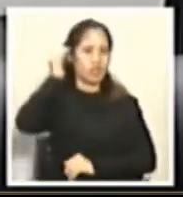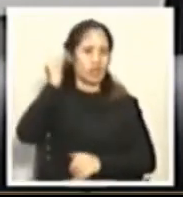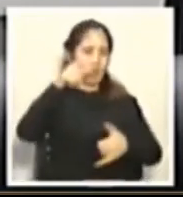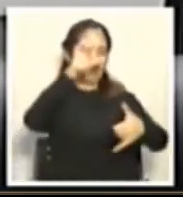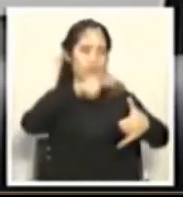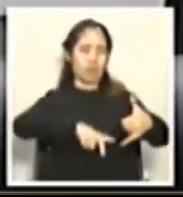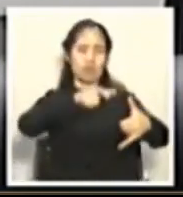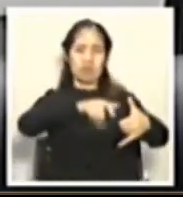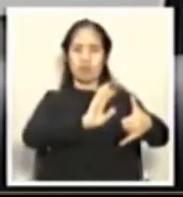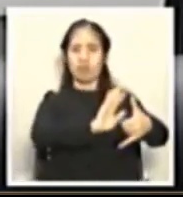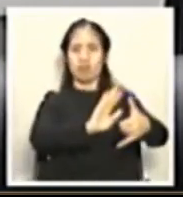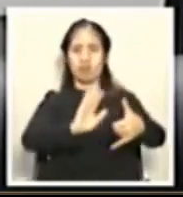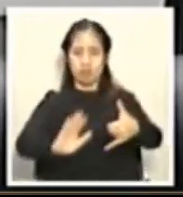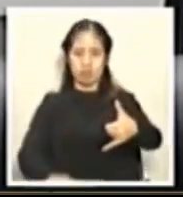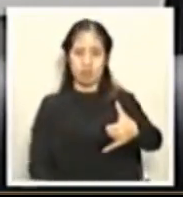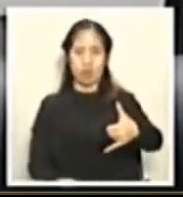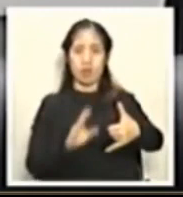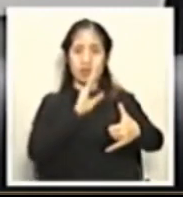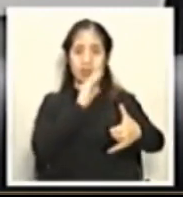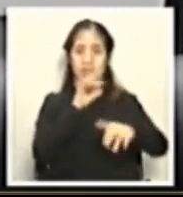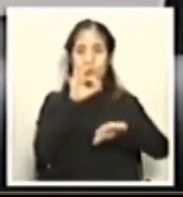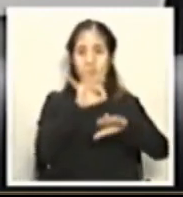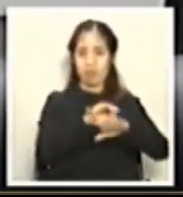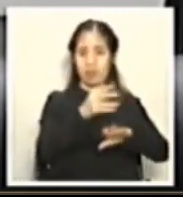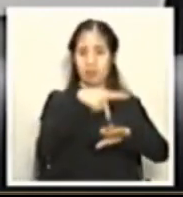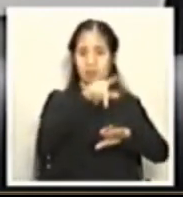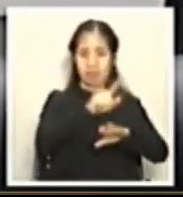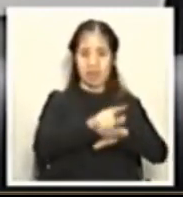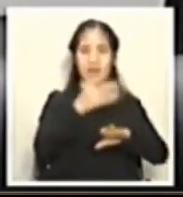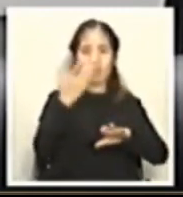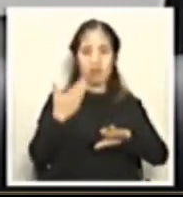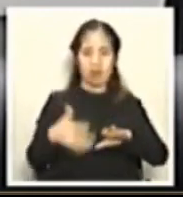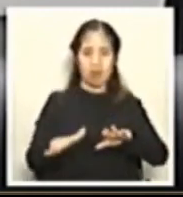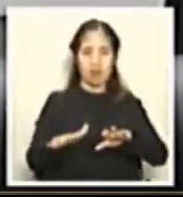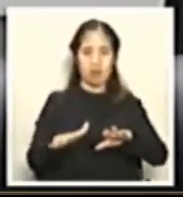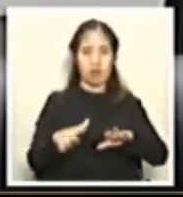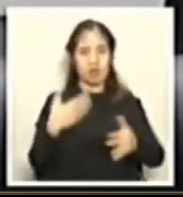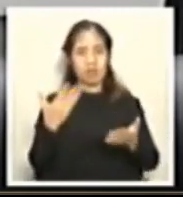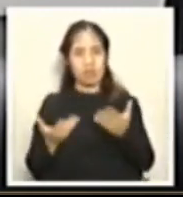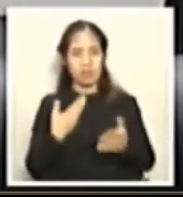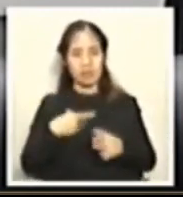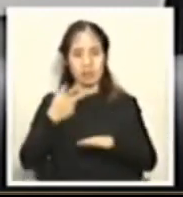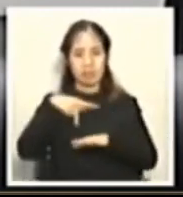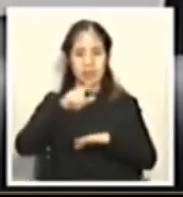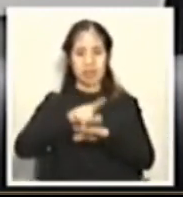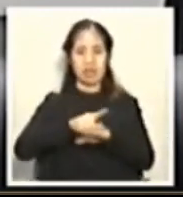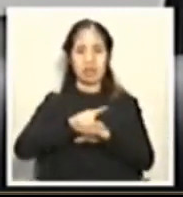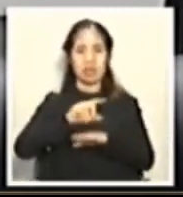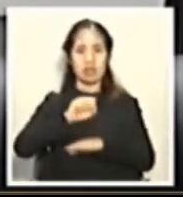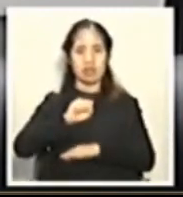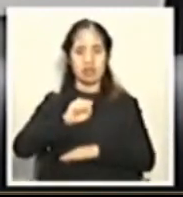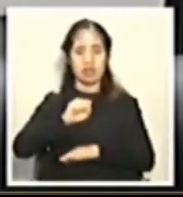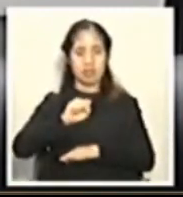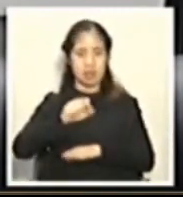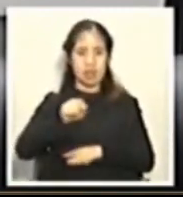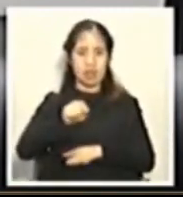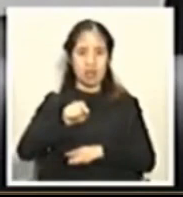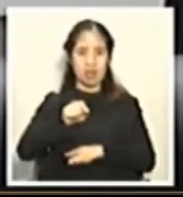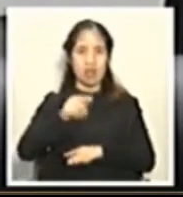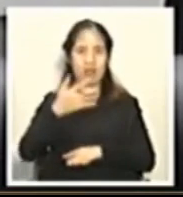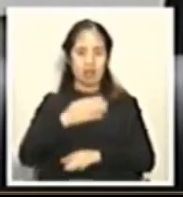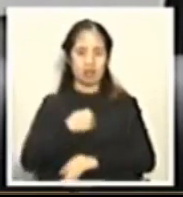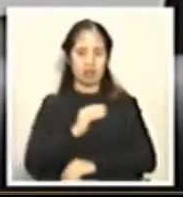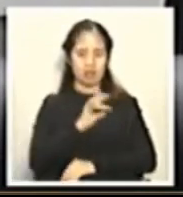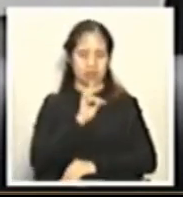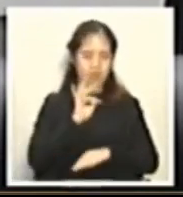ลนั้นๆว่าเมื่อทำหน้าที่เป็นประธานรัฐสภาหรือเป็นประธานสภาผู้แทนราษฎรแล้วเนี่ยจะวางตัวเป็นกล